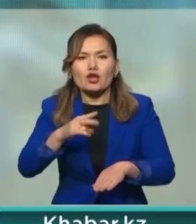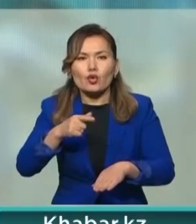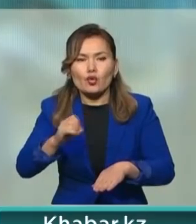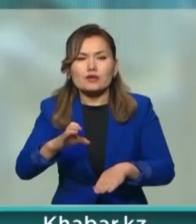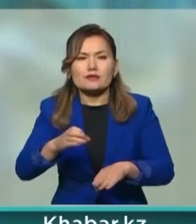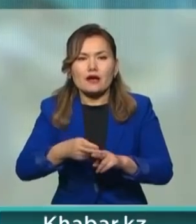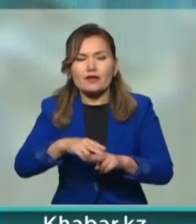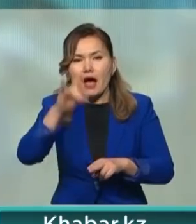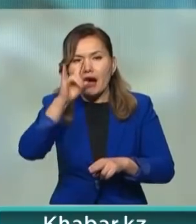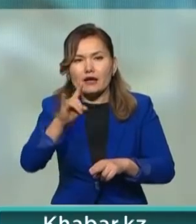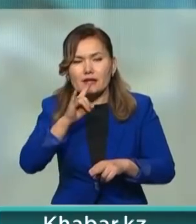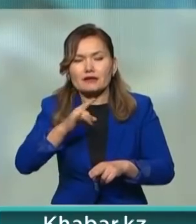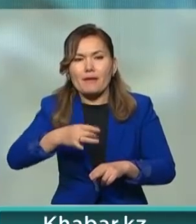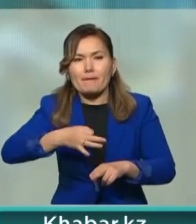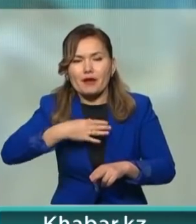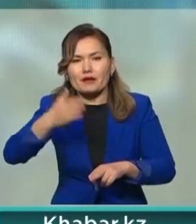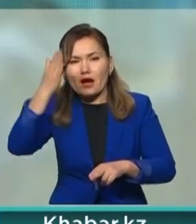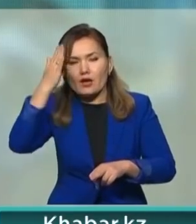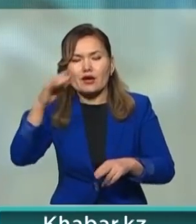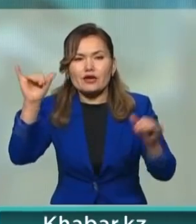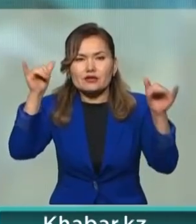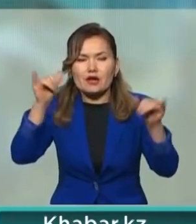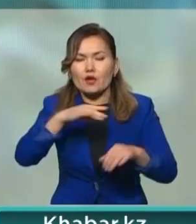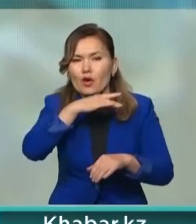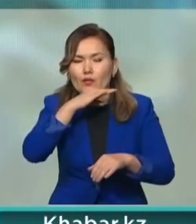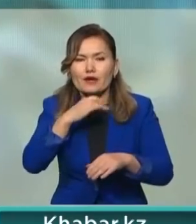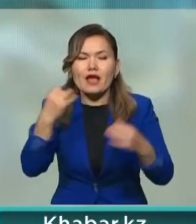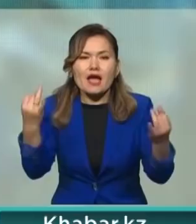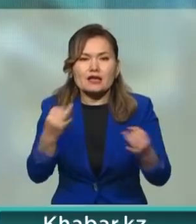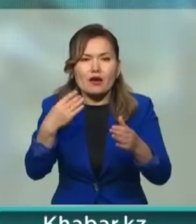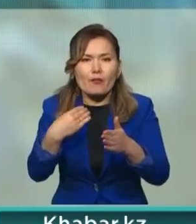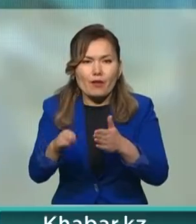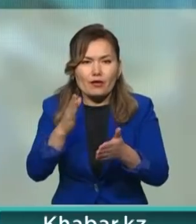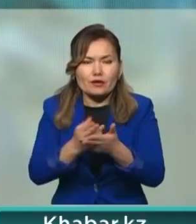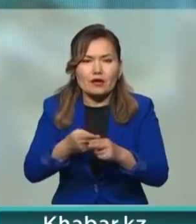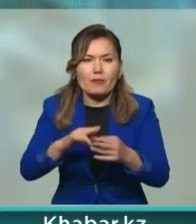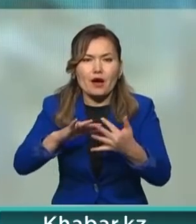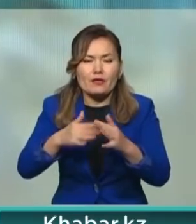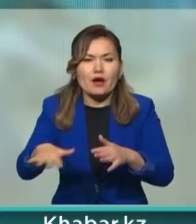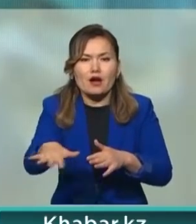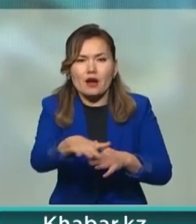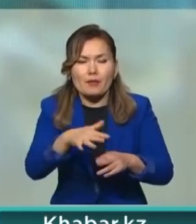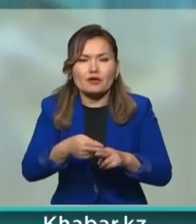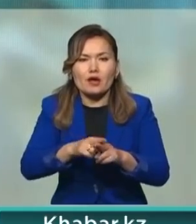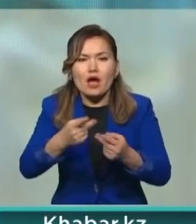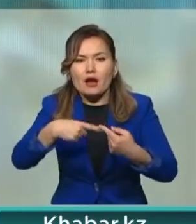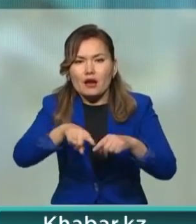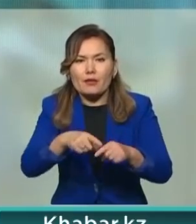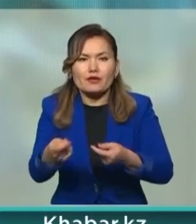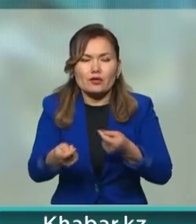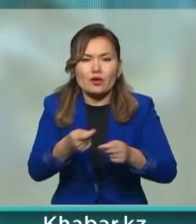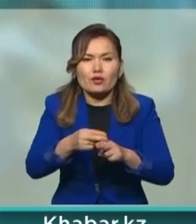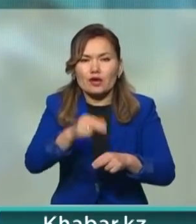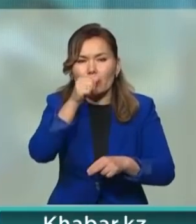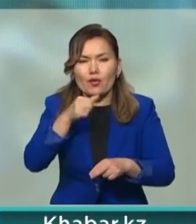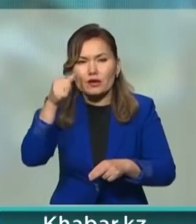Ақбас сиырына деген қызығушылығы әлі де жоғары. Дегенмен Желтораңғы ауылы маңындағы жауапкершілігі шектеулі серіктестіктердің